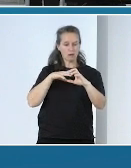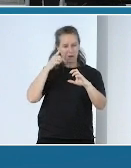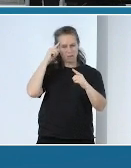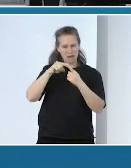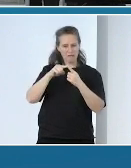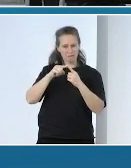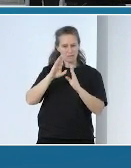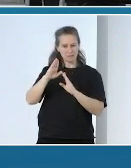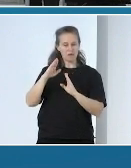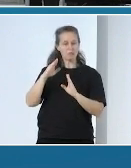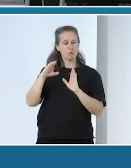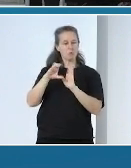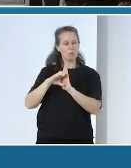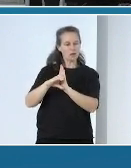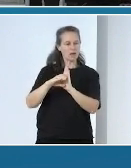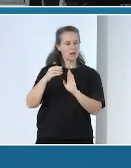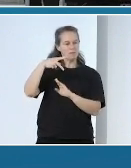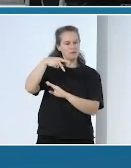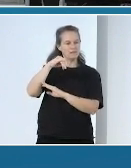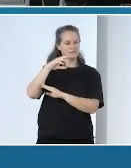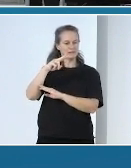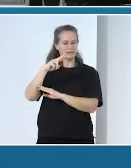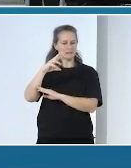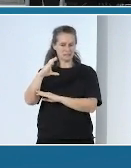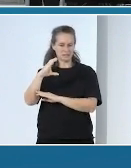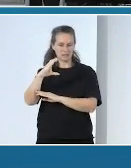codage spatial. D'ailleurs, on a vu le PIVC,